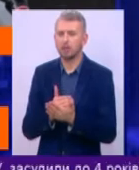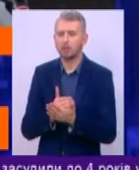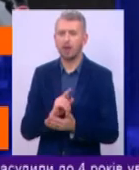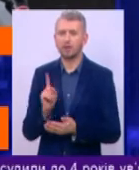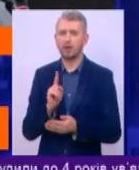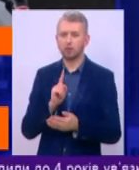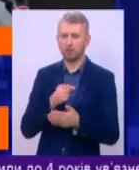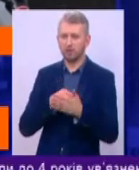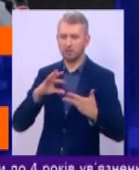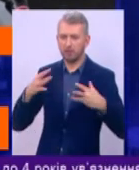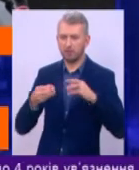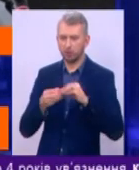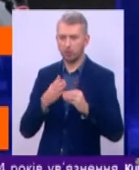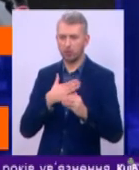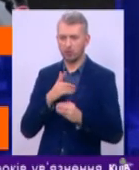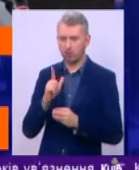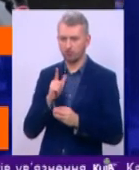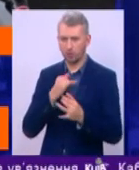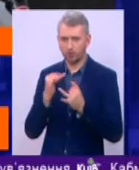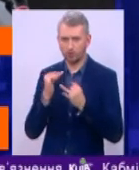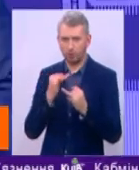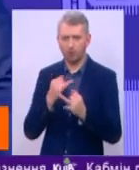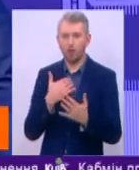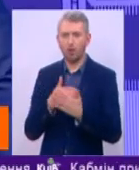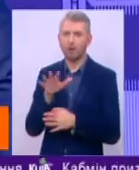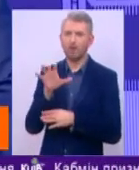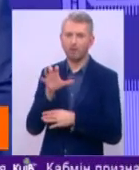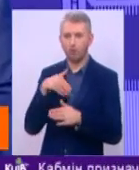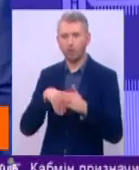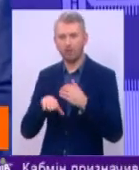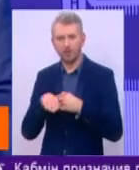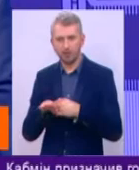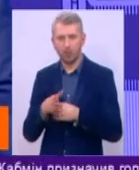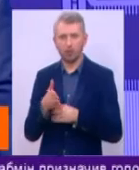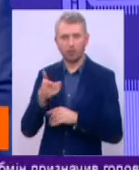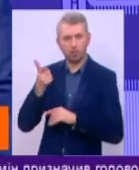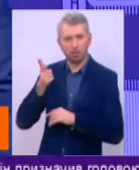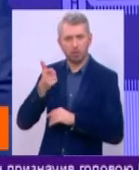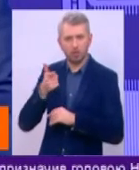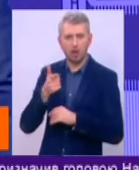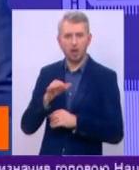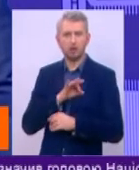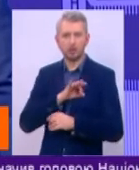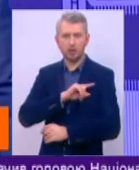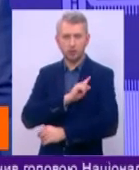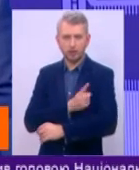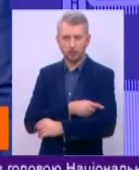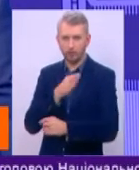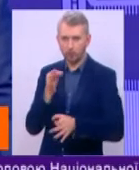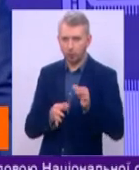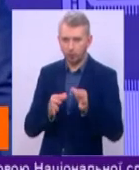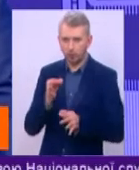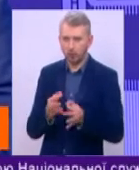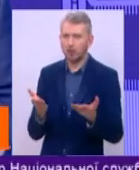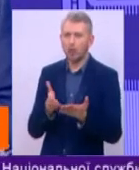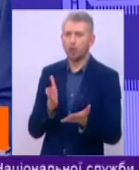щоб підбити підсумочок нашої з вами розмови, ось фото, відео, так, фіксація, юридичну силу безпосередньо в суді,